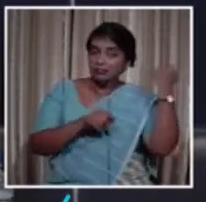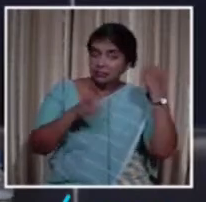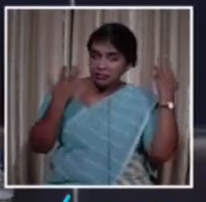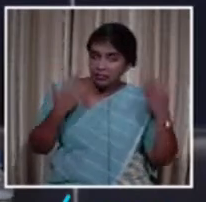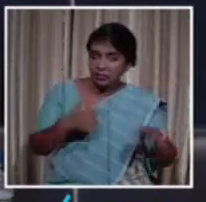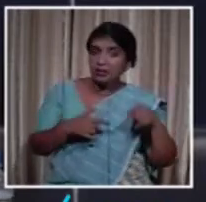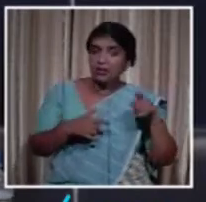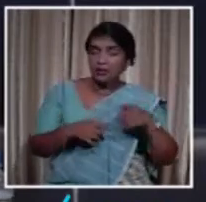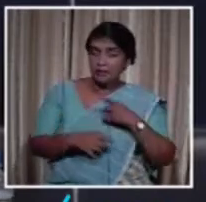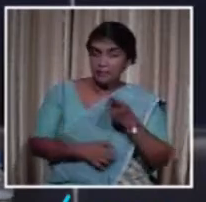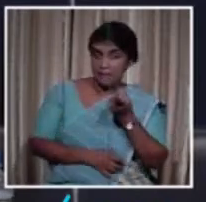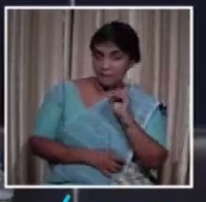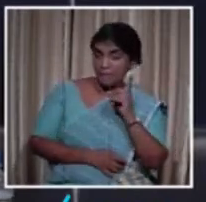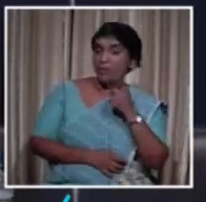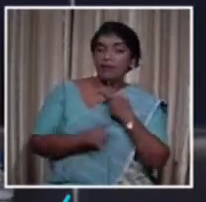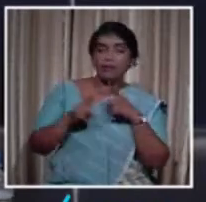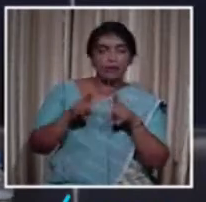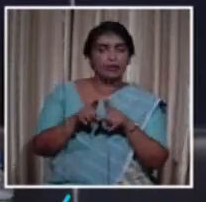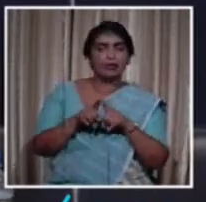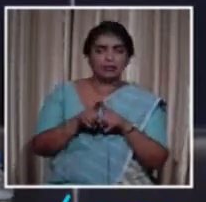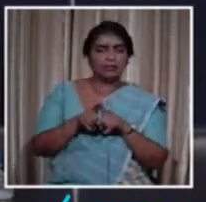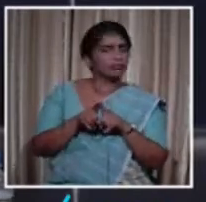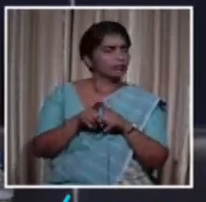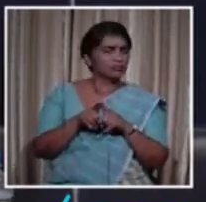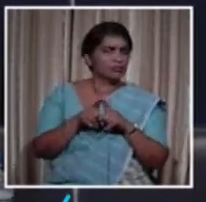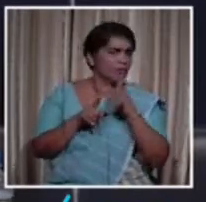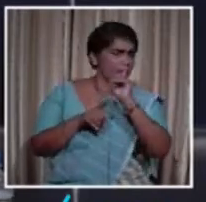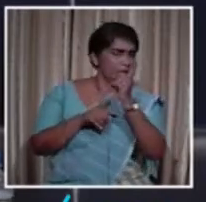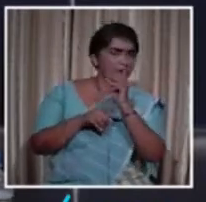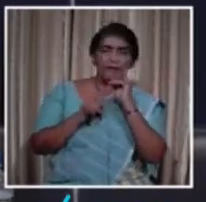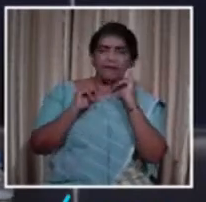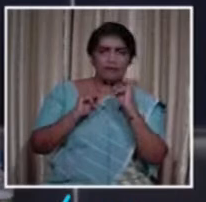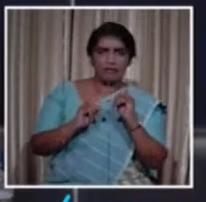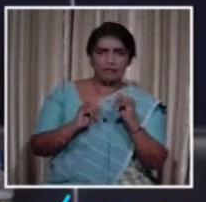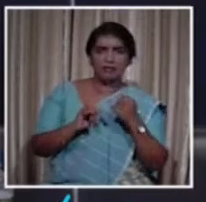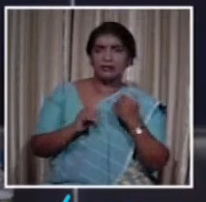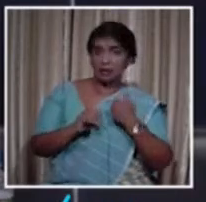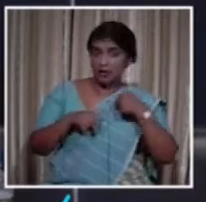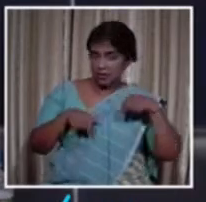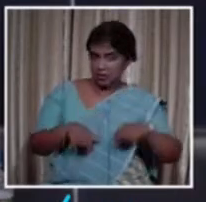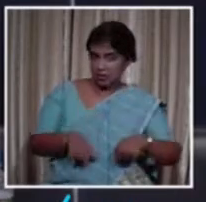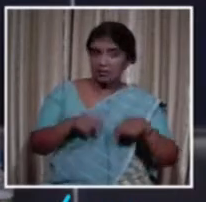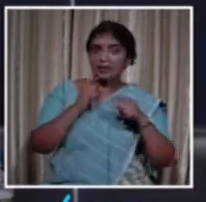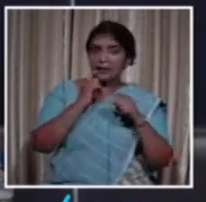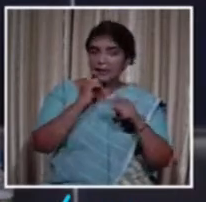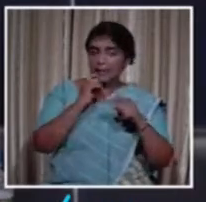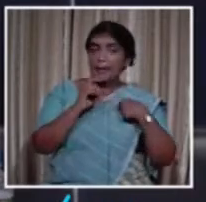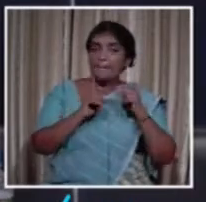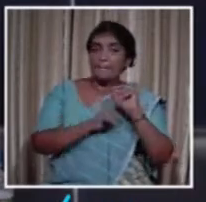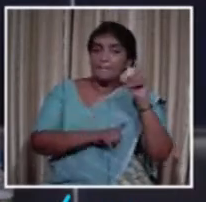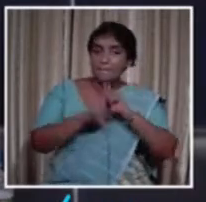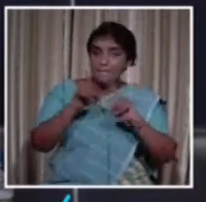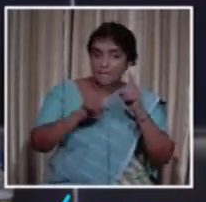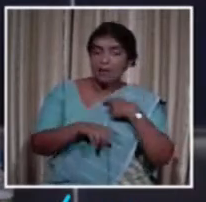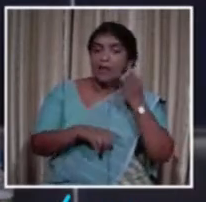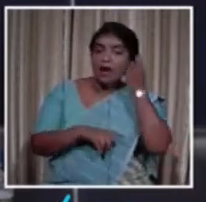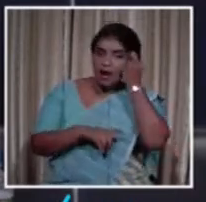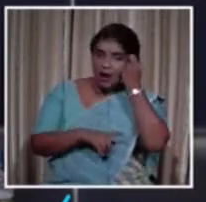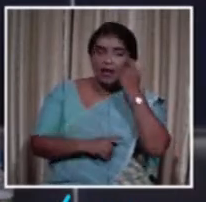ඒ තර්ජනයේ ඒක තර්ජනයේ ලක් කරන එක වැරදි අපිට අද තියෙන්නේ පාර්ලිමේන්තුවේ අපේ අදහස් ප්‍රකාශ